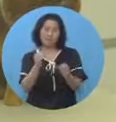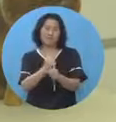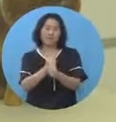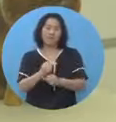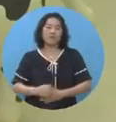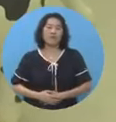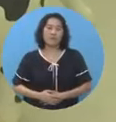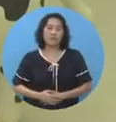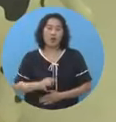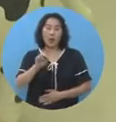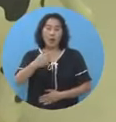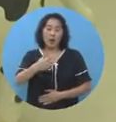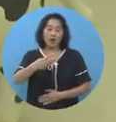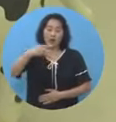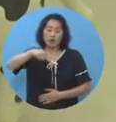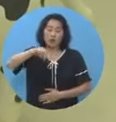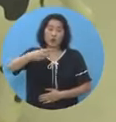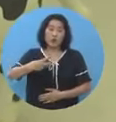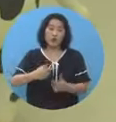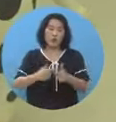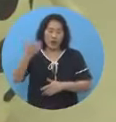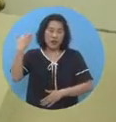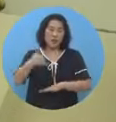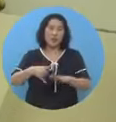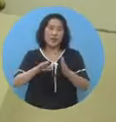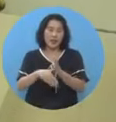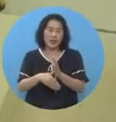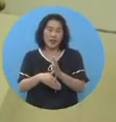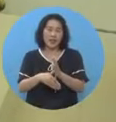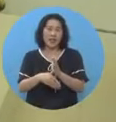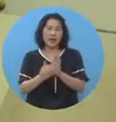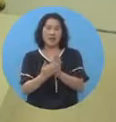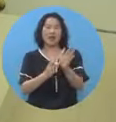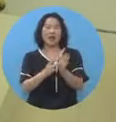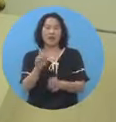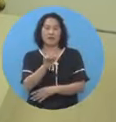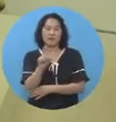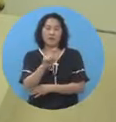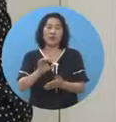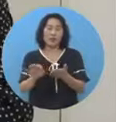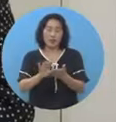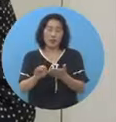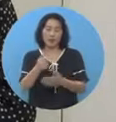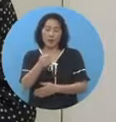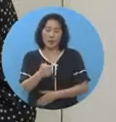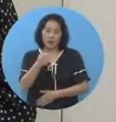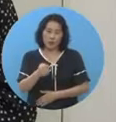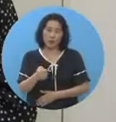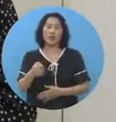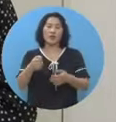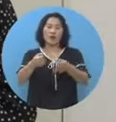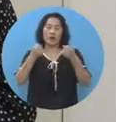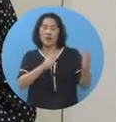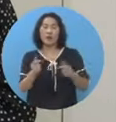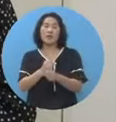탄생했습니다. 목조각 재료인 멀구슬 나무는 농사용 살충제나 약재로 쓰였습니다. 염주, 가구를